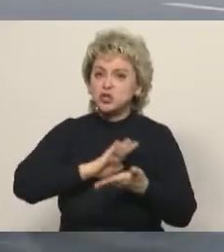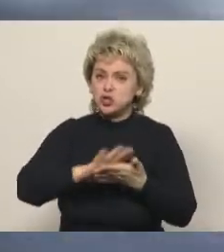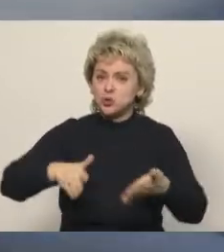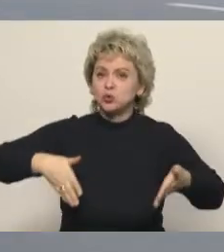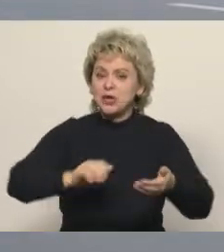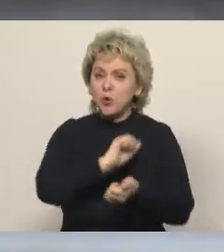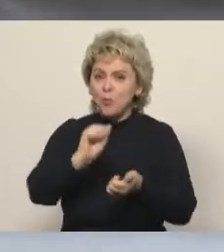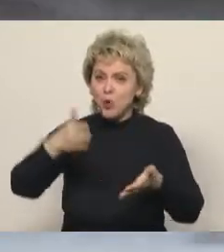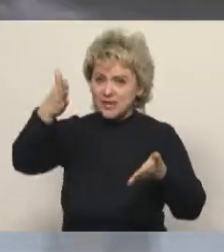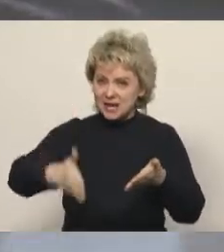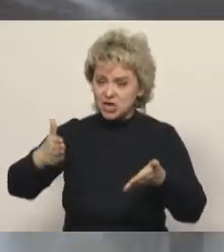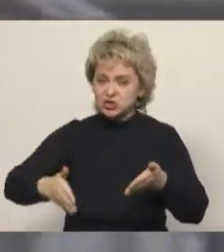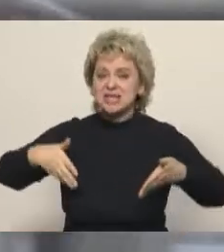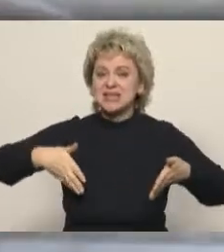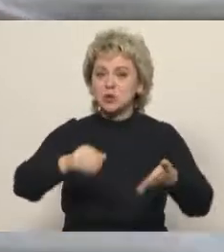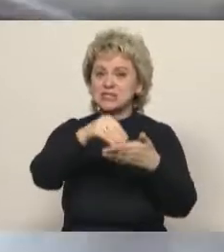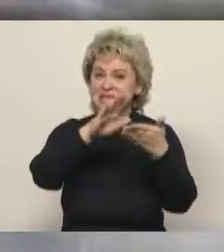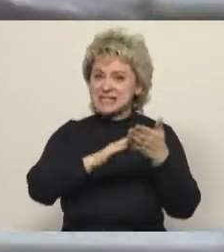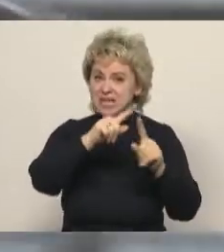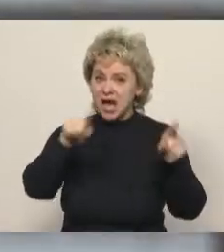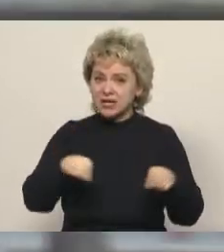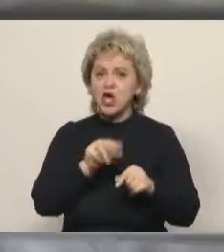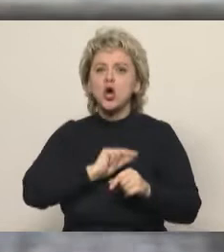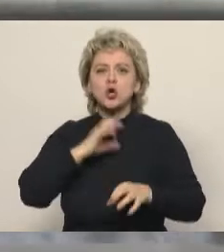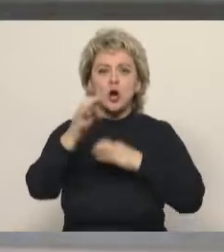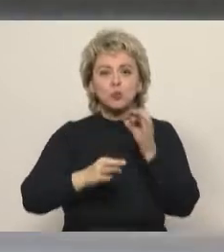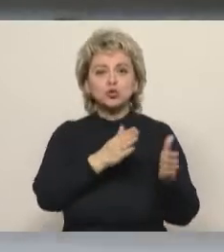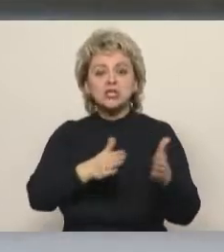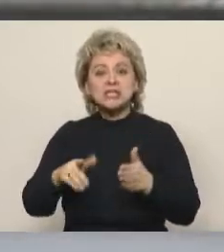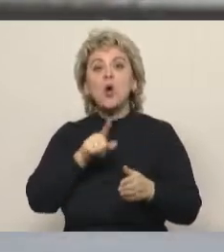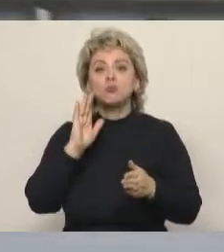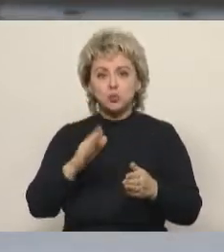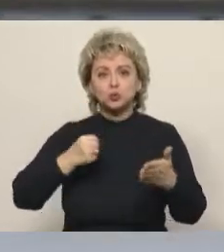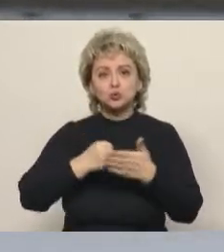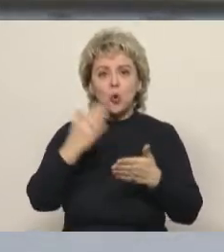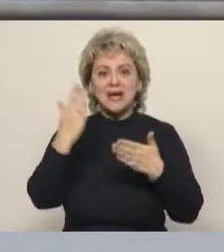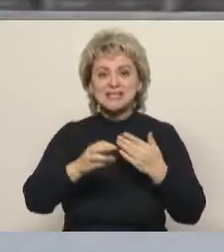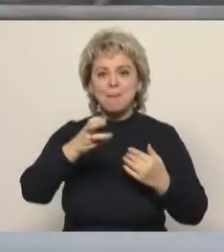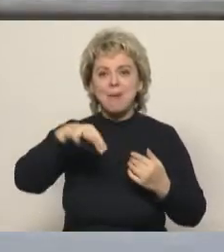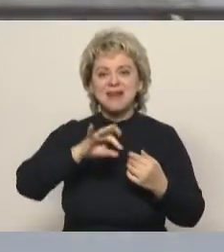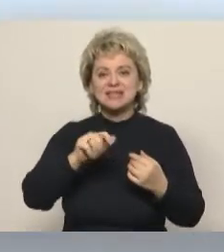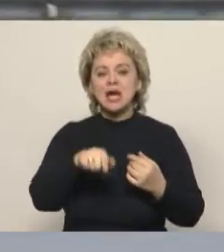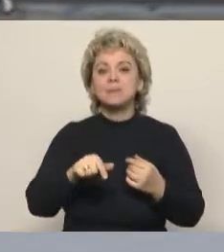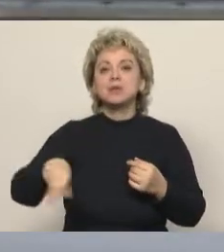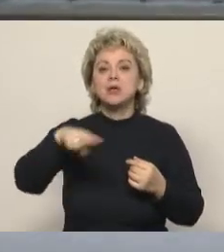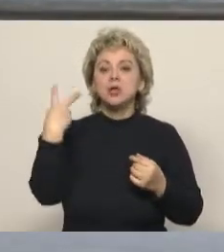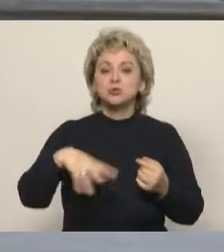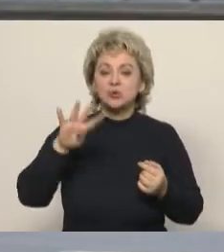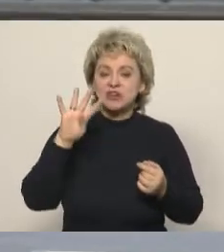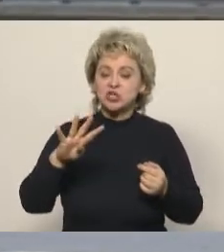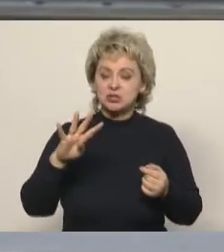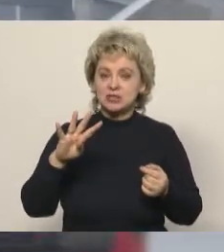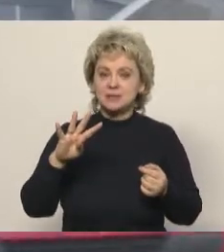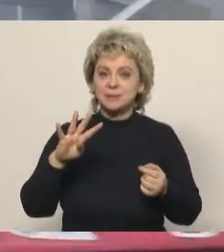чистку дорог, моют барьерные ограждения и дорожные знаки. Работать в круглосуточном режиме они будут до конца марта. Оксана Мельничук,